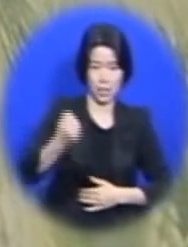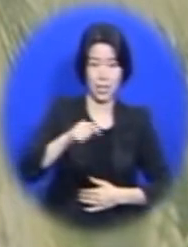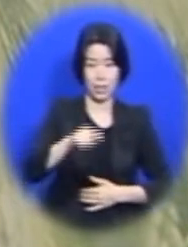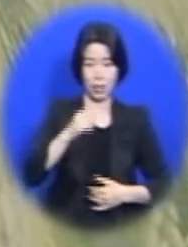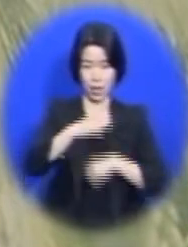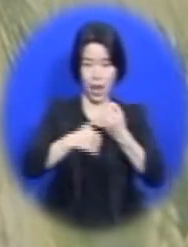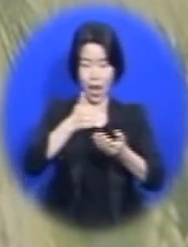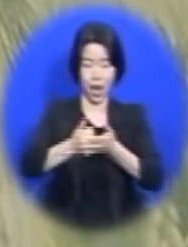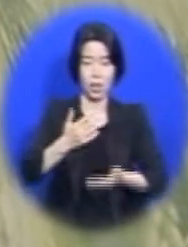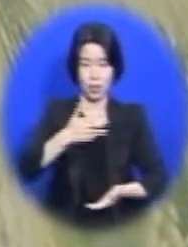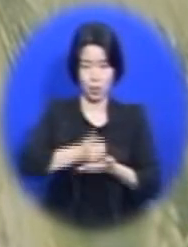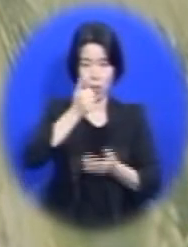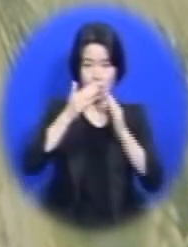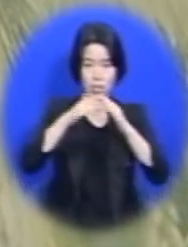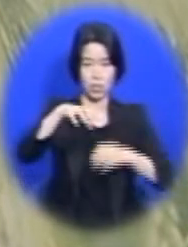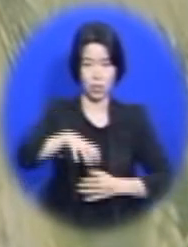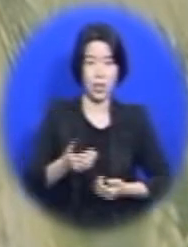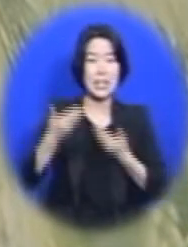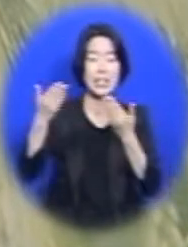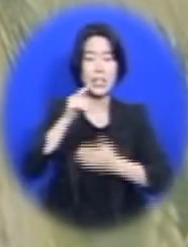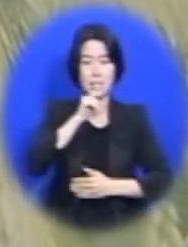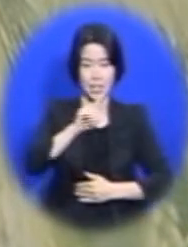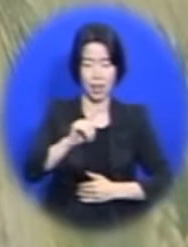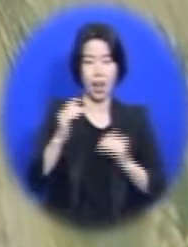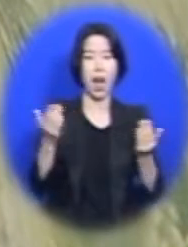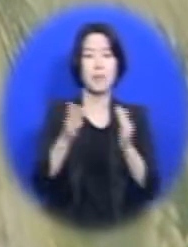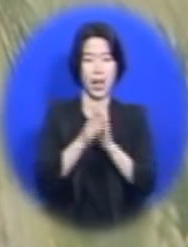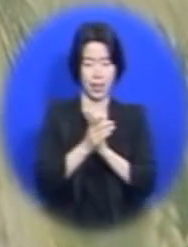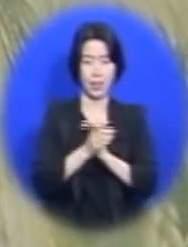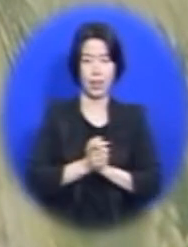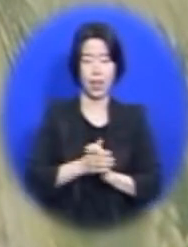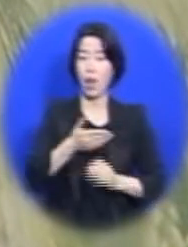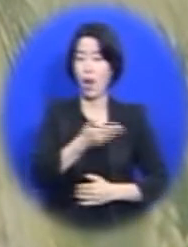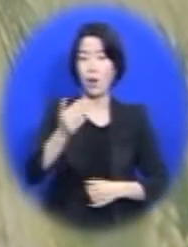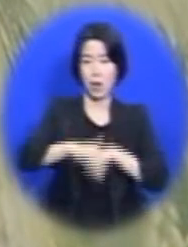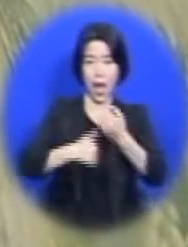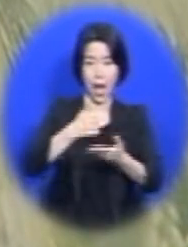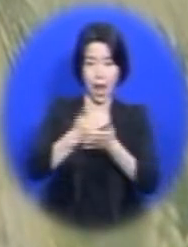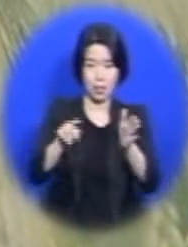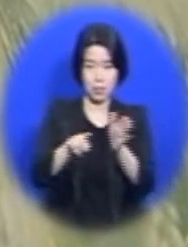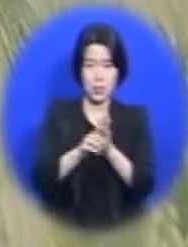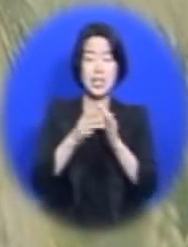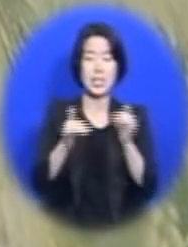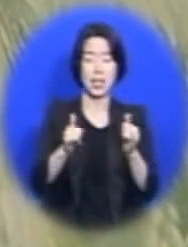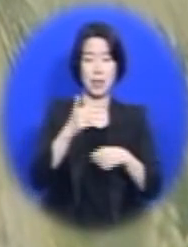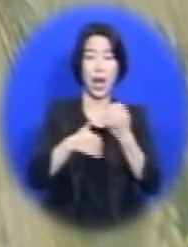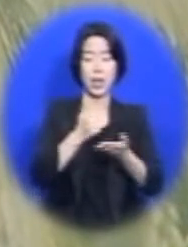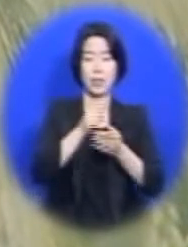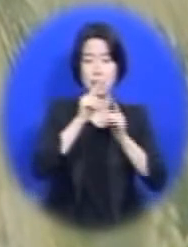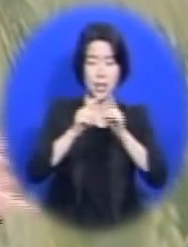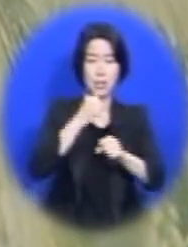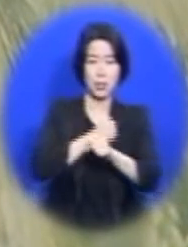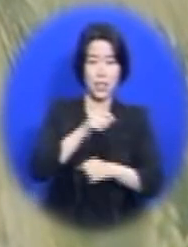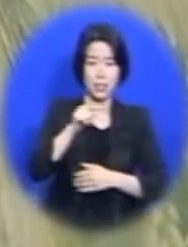너희 하나님 여호와의 전에 드릴지니라. 아멘. 여러분, 하나님을 믿는 사람은 하나님의 말씀하신